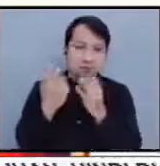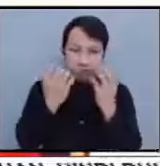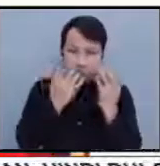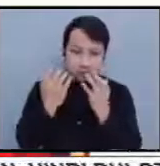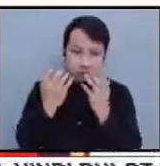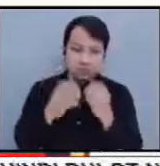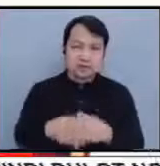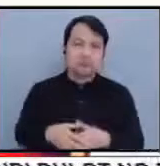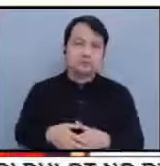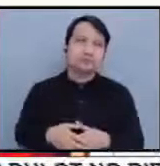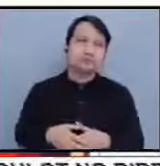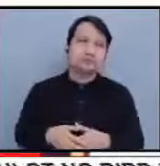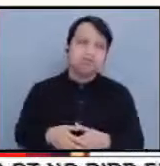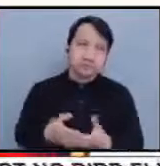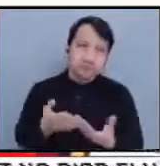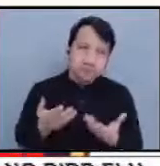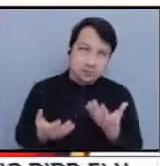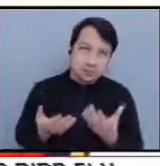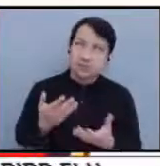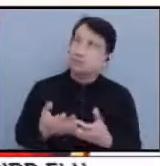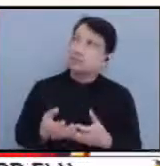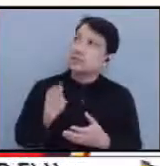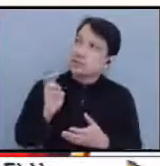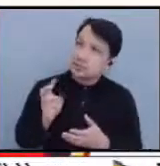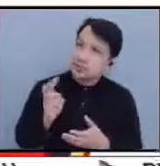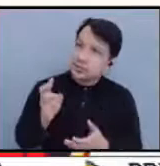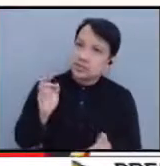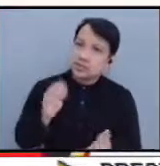around 60,000 liters of